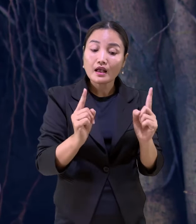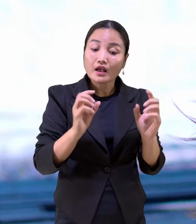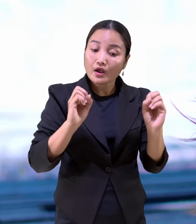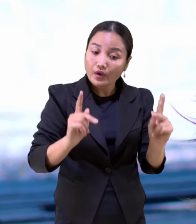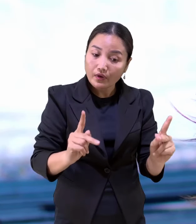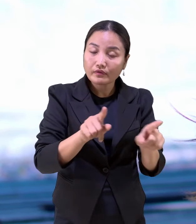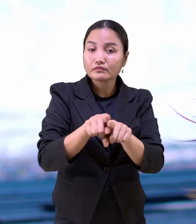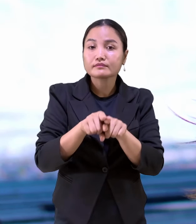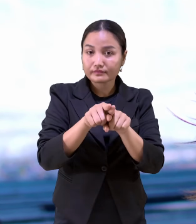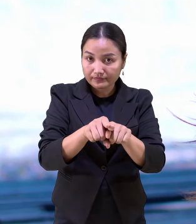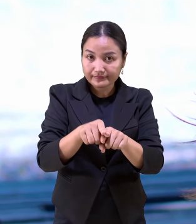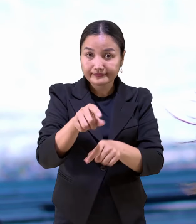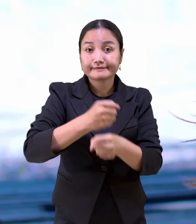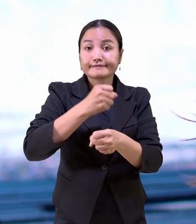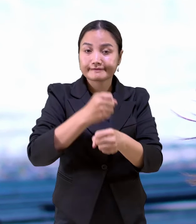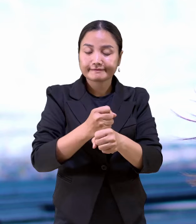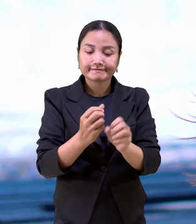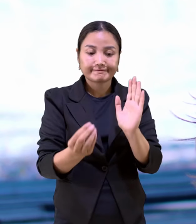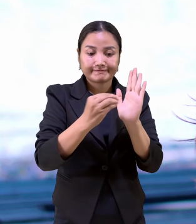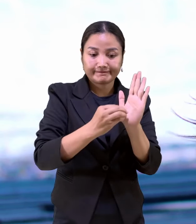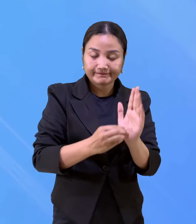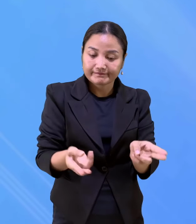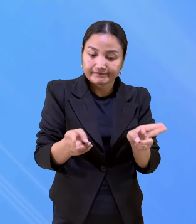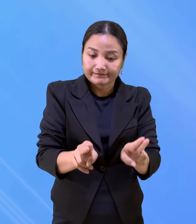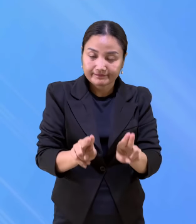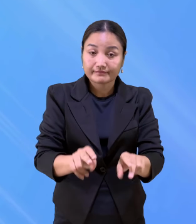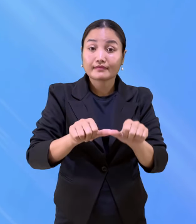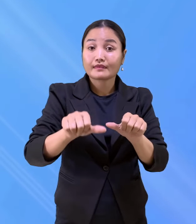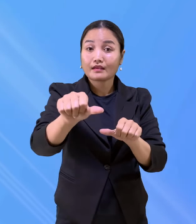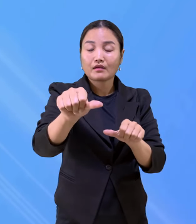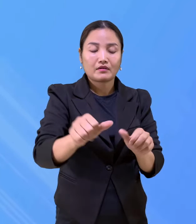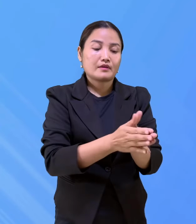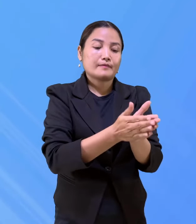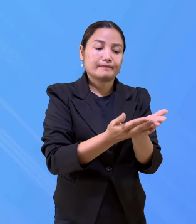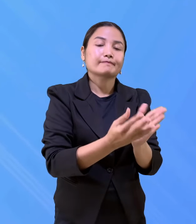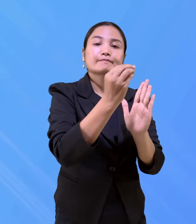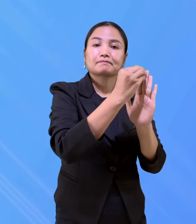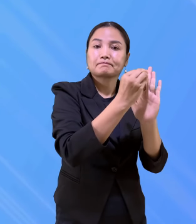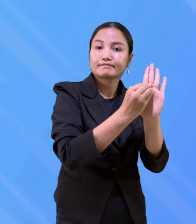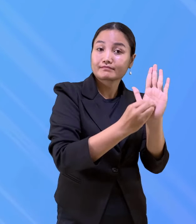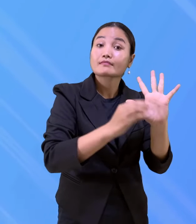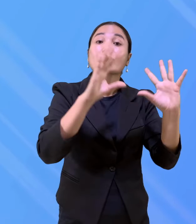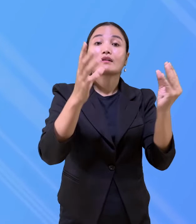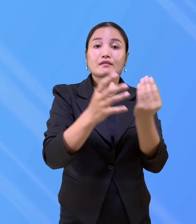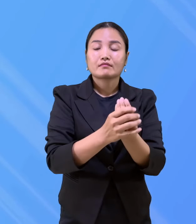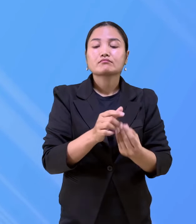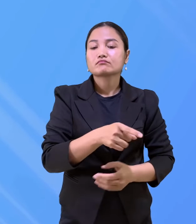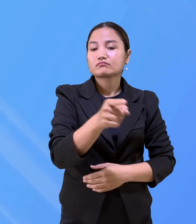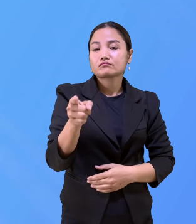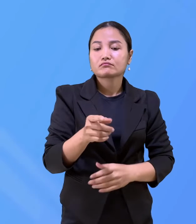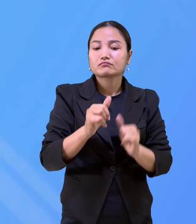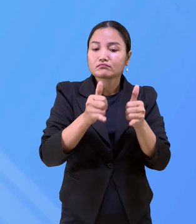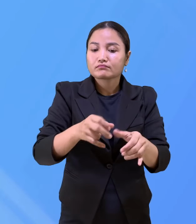ងគ្នាព្រមទាំងការងារដែលបានចុះកិច្ចសន្យាបន្តមកទៀតរាល់ការផ្លាស់ប្តូរការងារឬទួនាទីរបស់កម្មករន